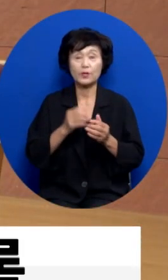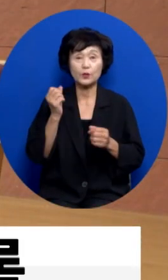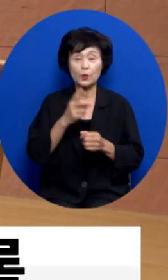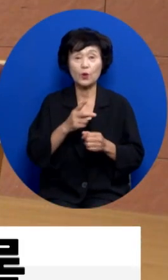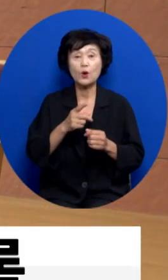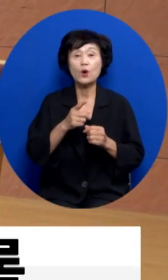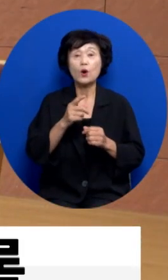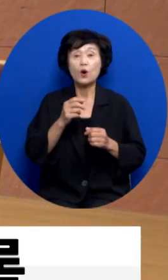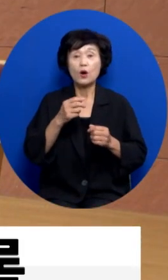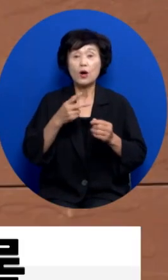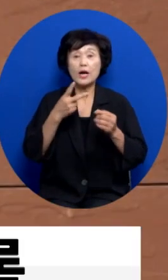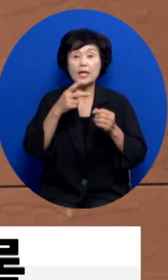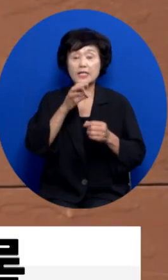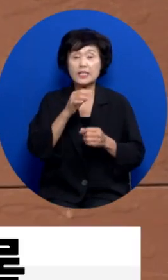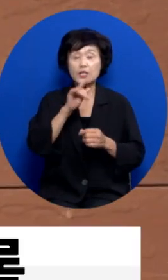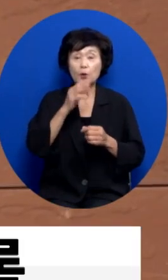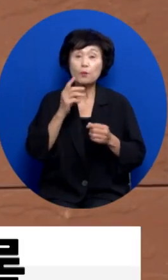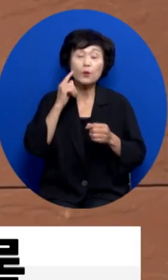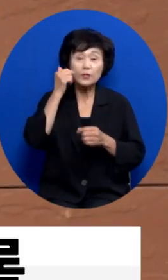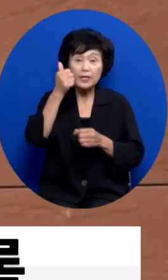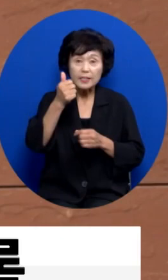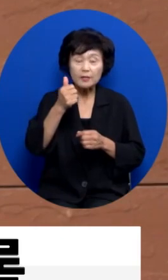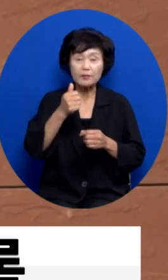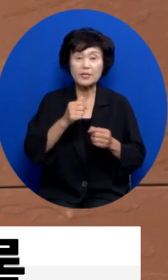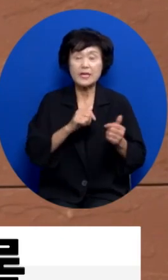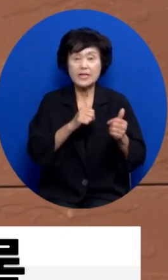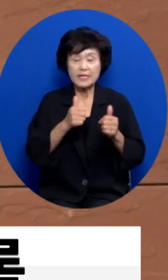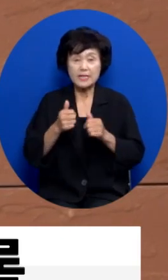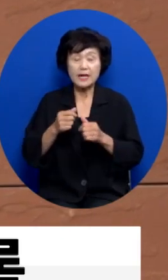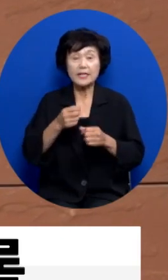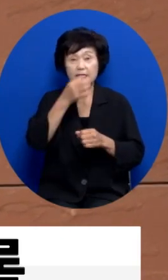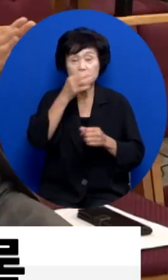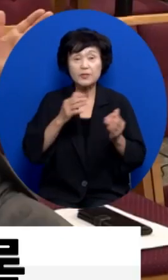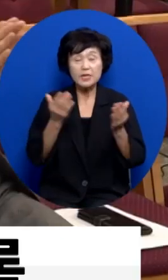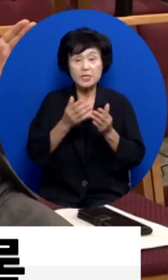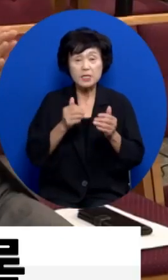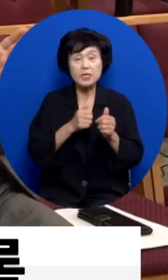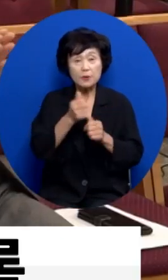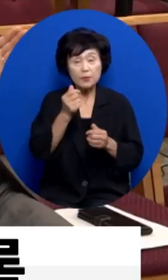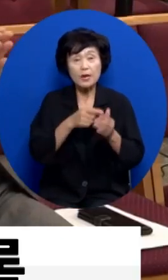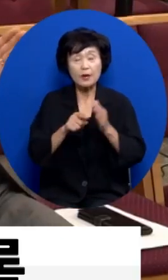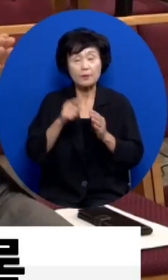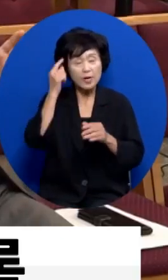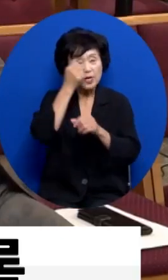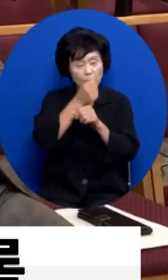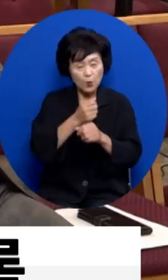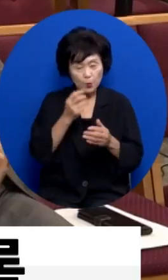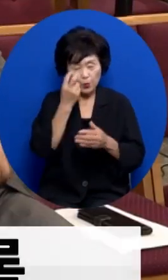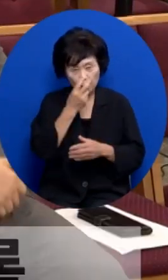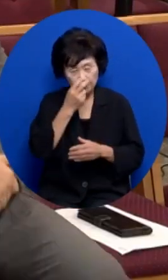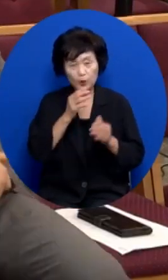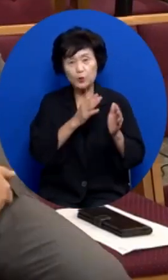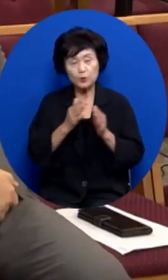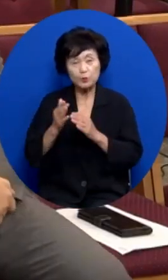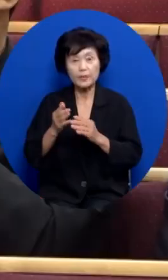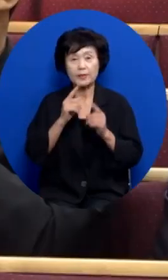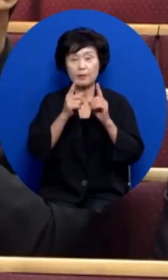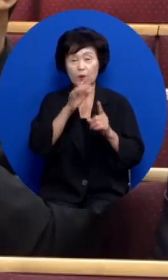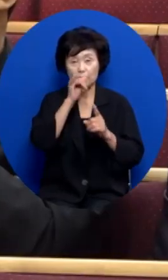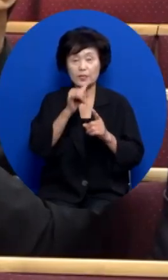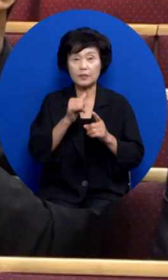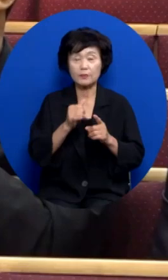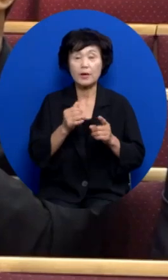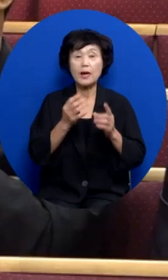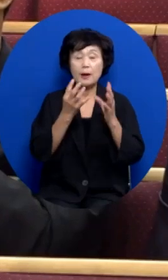이혼 목사는 교회들의 힘든 상황을 극복할 수 있는 대안들을 연구 공부하며 준비했다며 협력기관들과 머리를